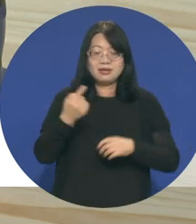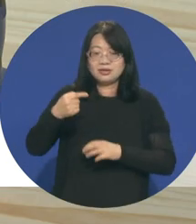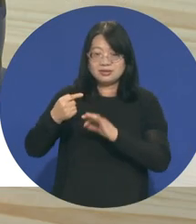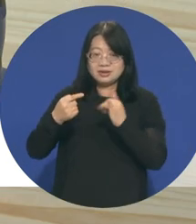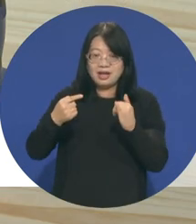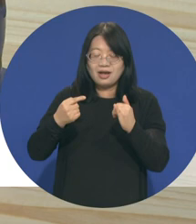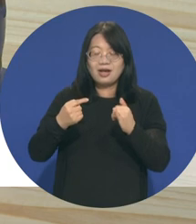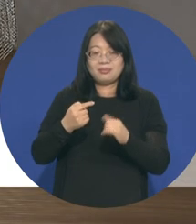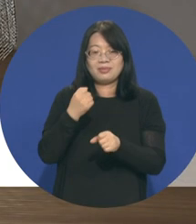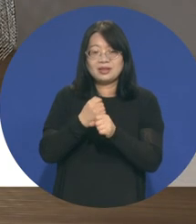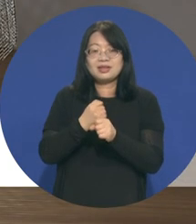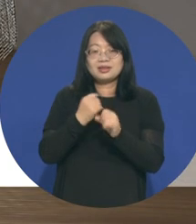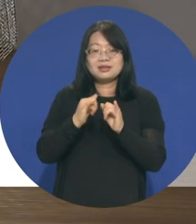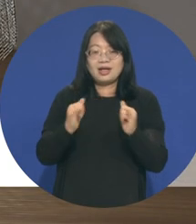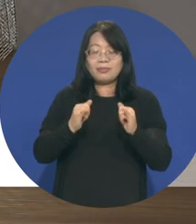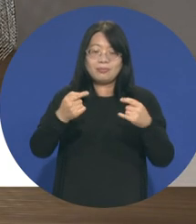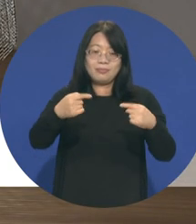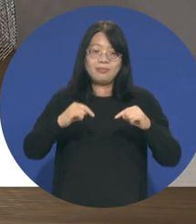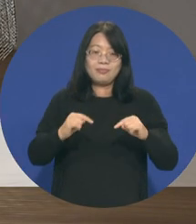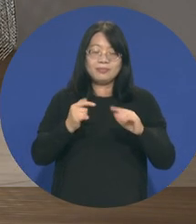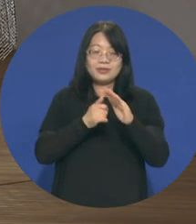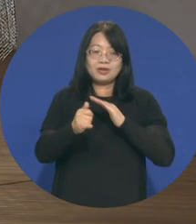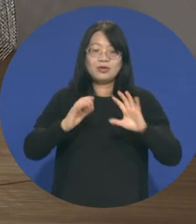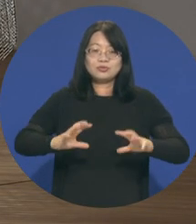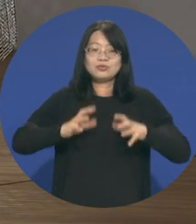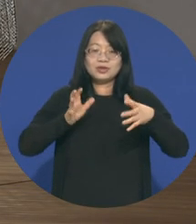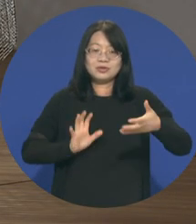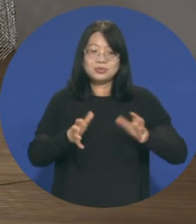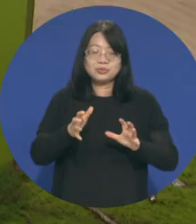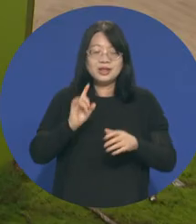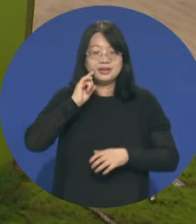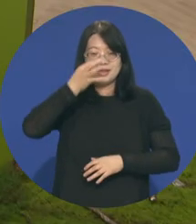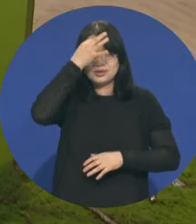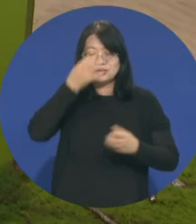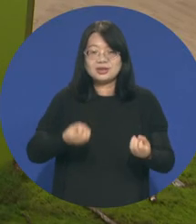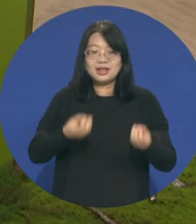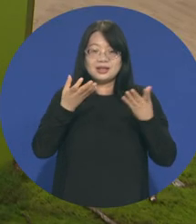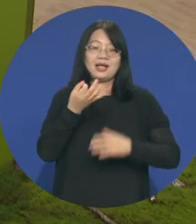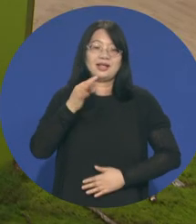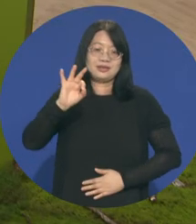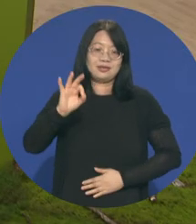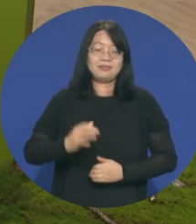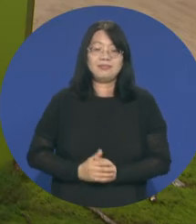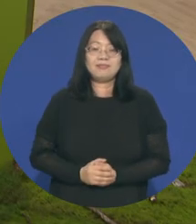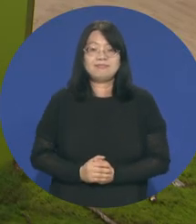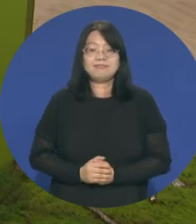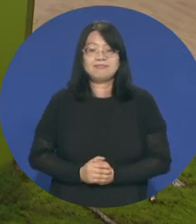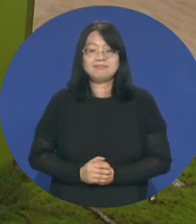1,000명 이상의 작가가 참여하는 등 대표적인 국제 도자예술 행사로 인정받고 있습니다.